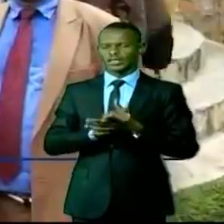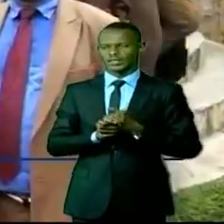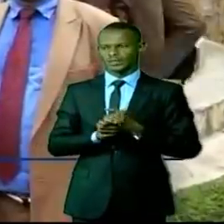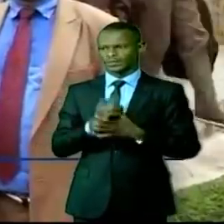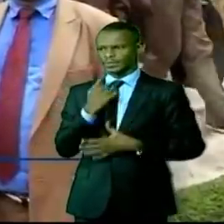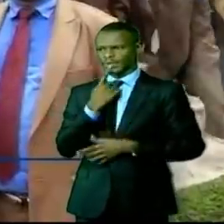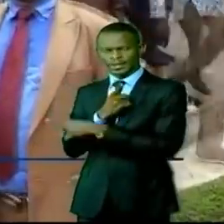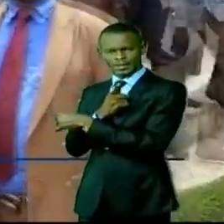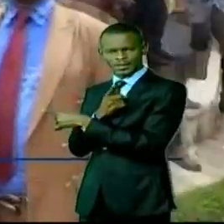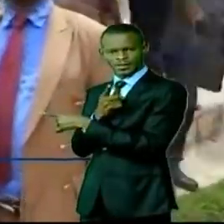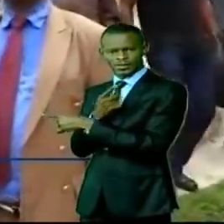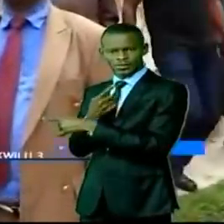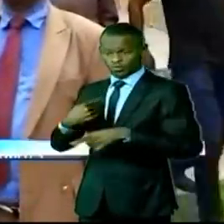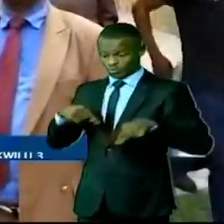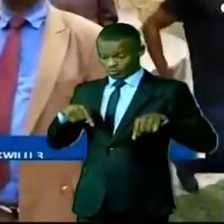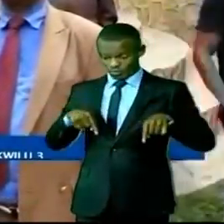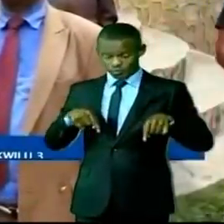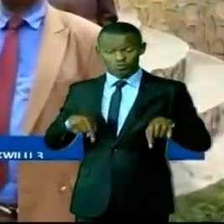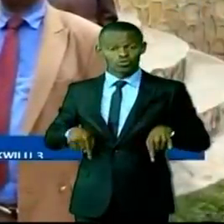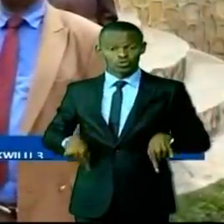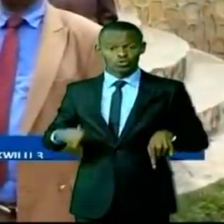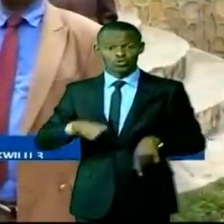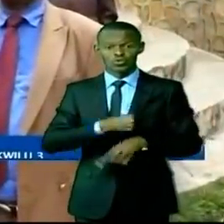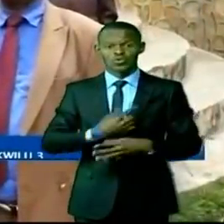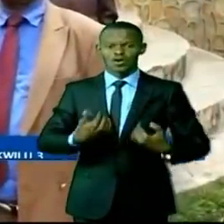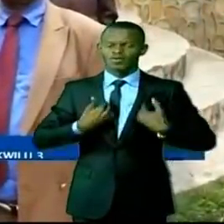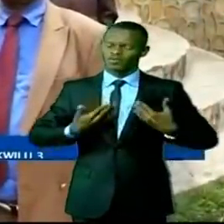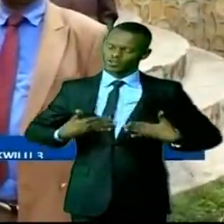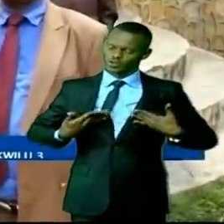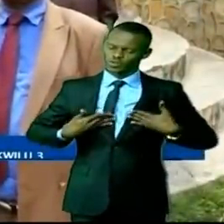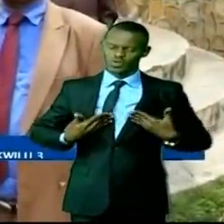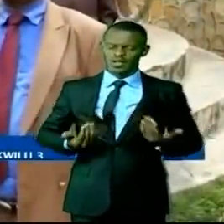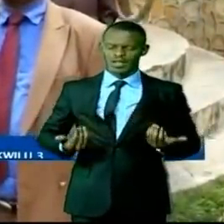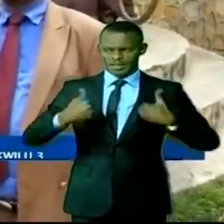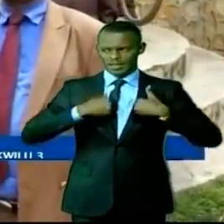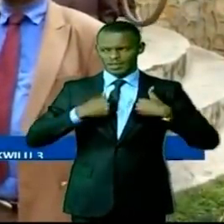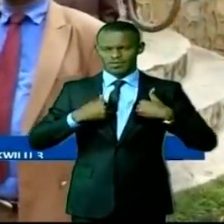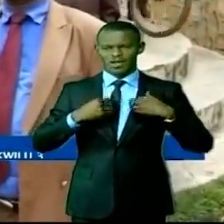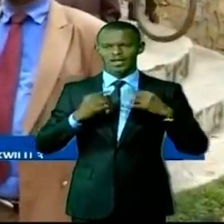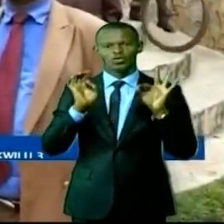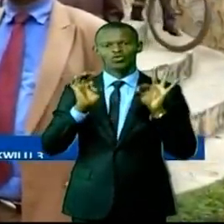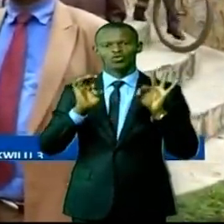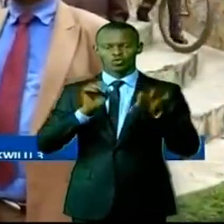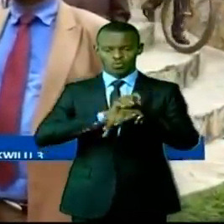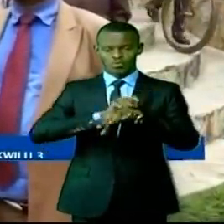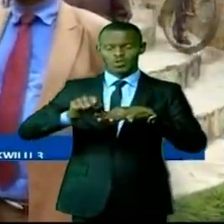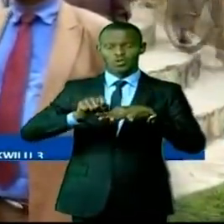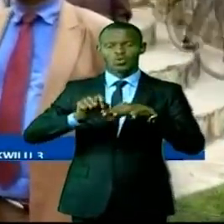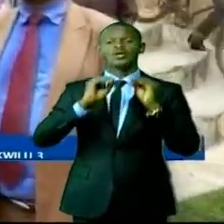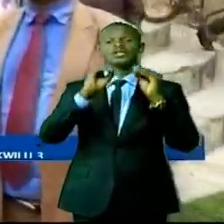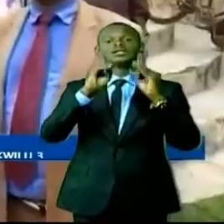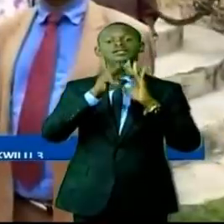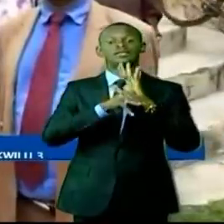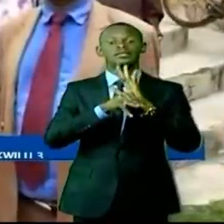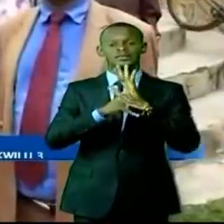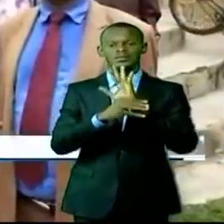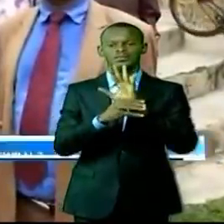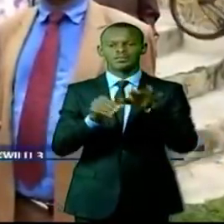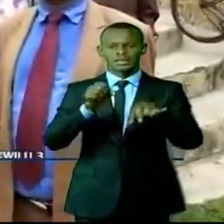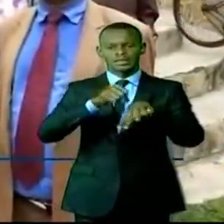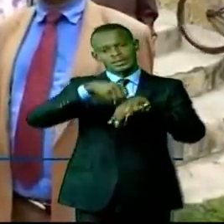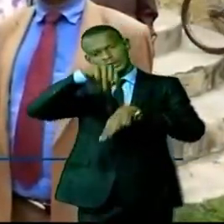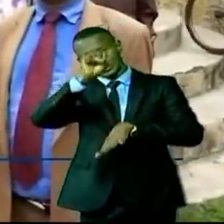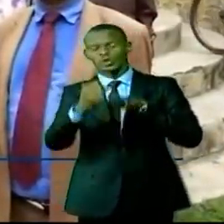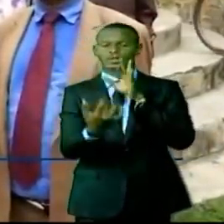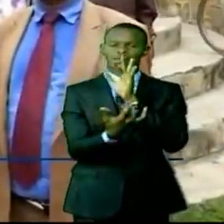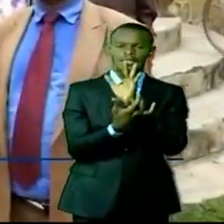une population au niveau de l'enseignement primaire, secondaire et technique qui a bien sûr compris notre message, celui de la lutte